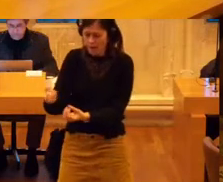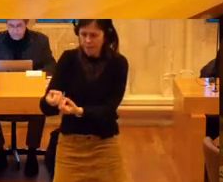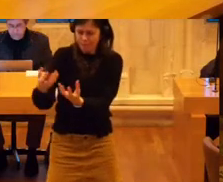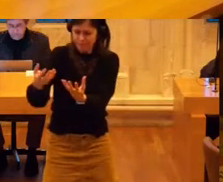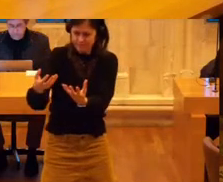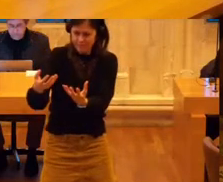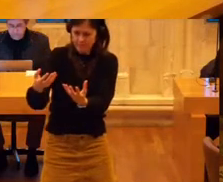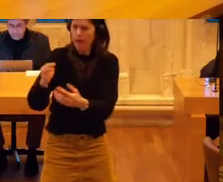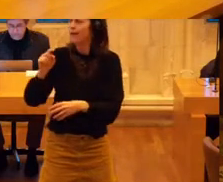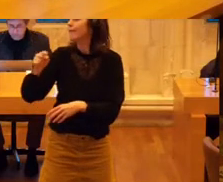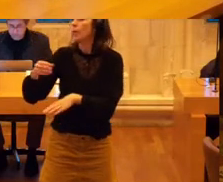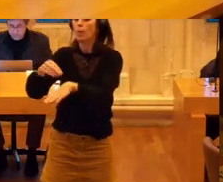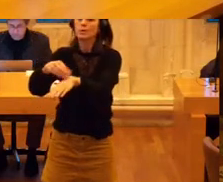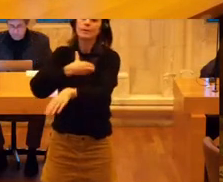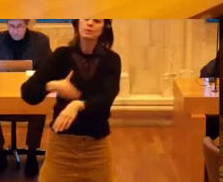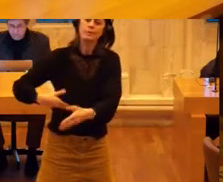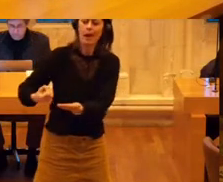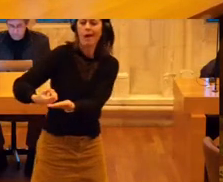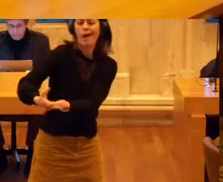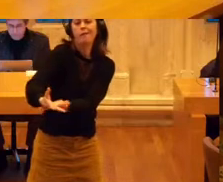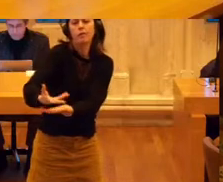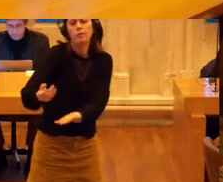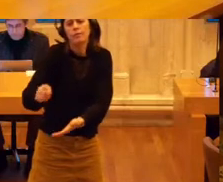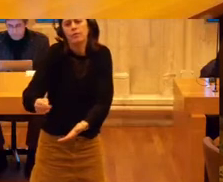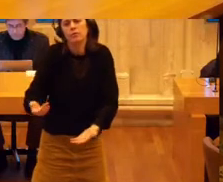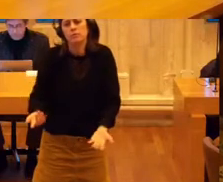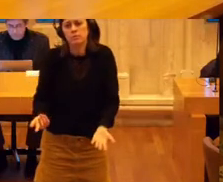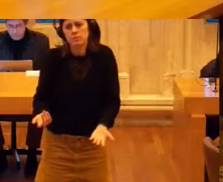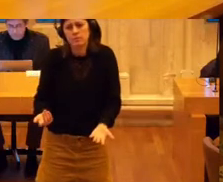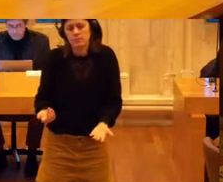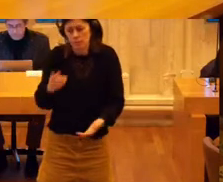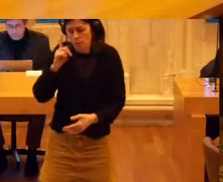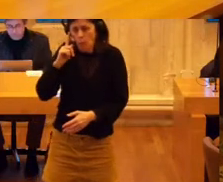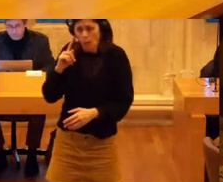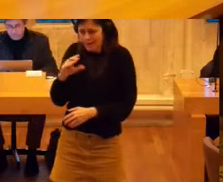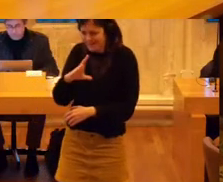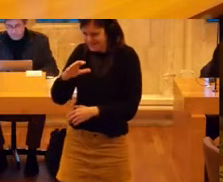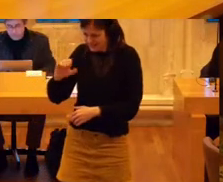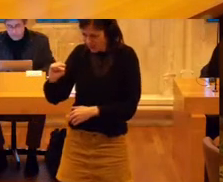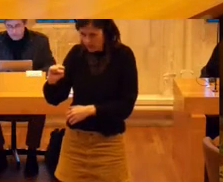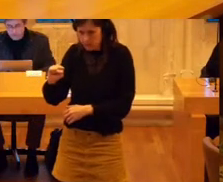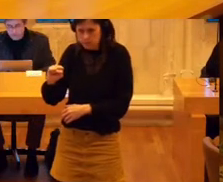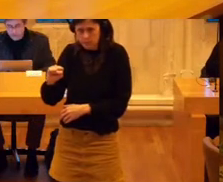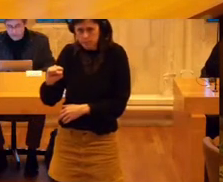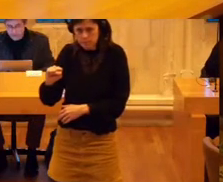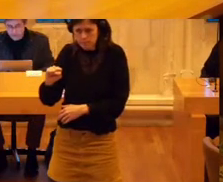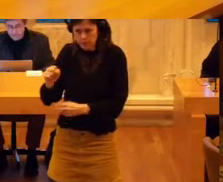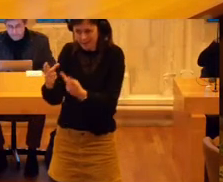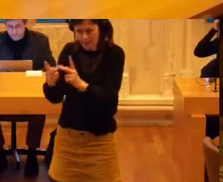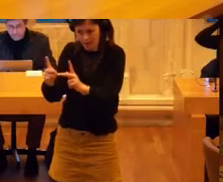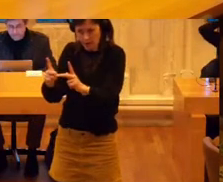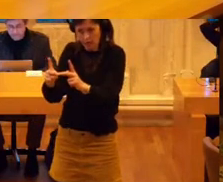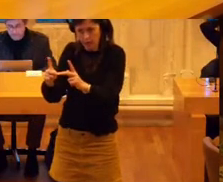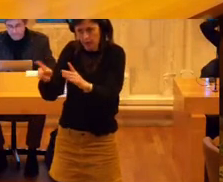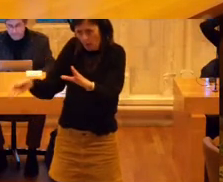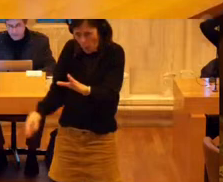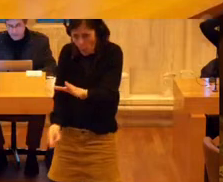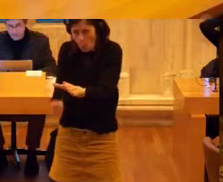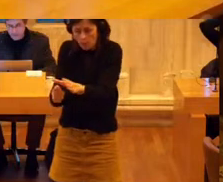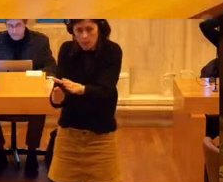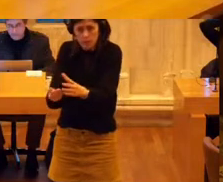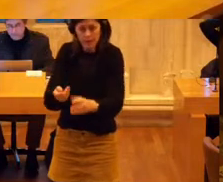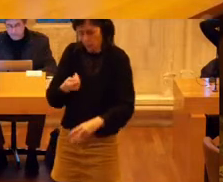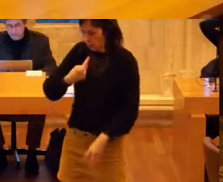puisse en être informé d'une manière ou d'une autre. Le CCAS est une émanation de la ville que nous contrôlons,